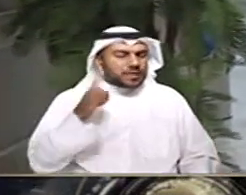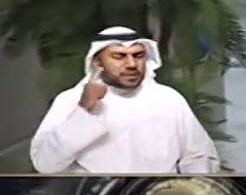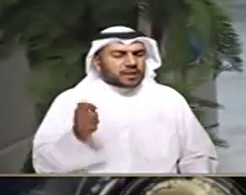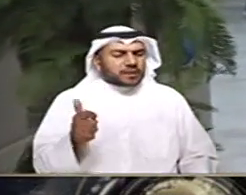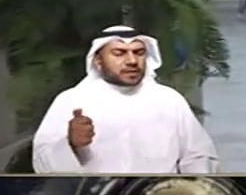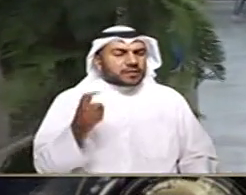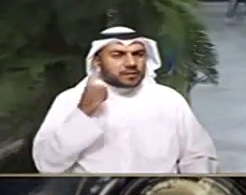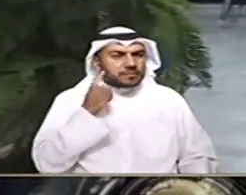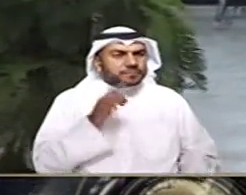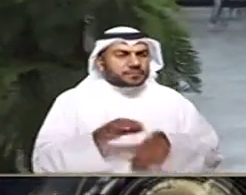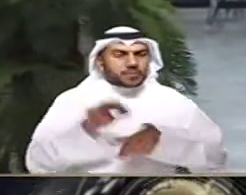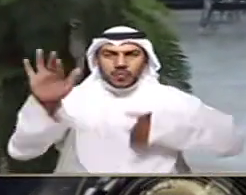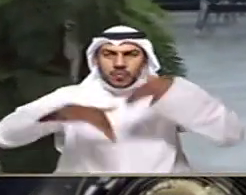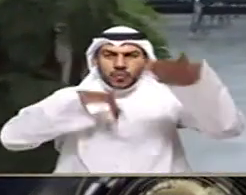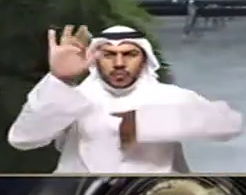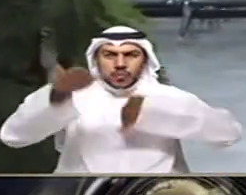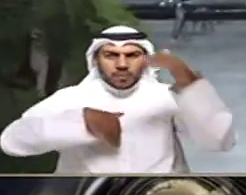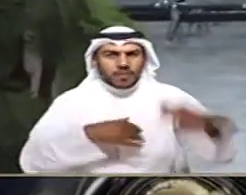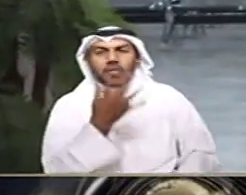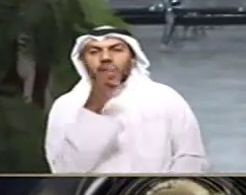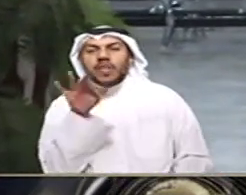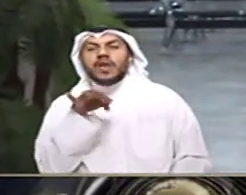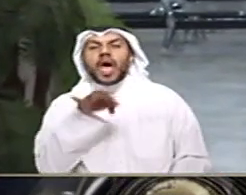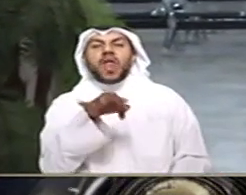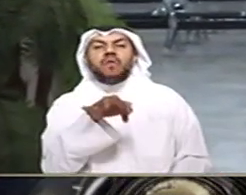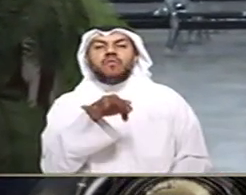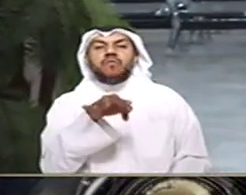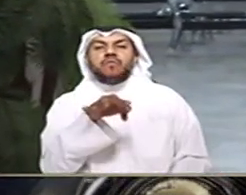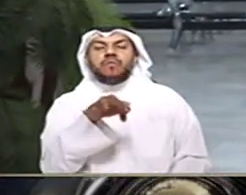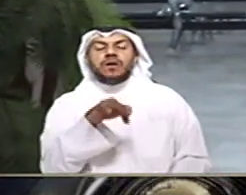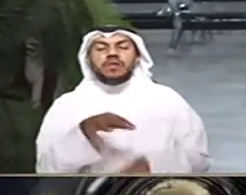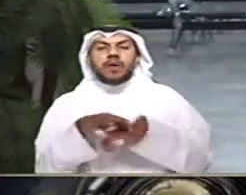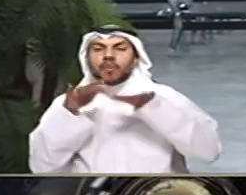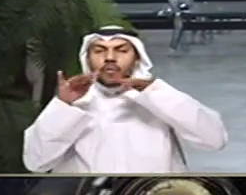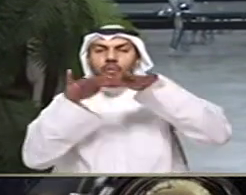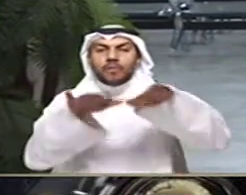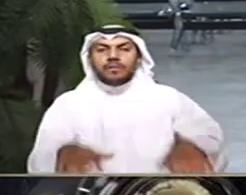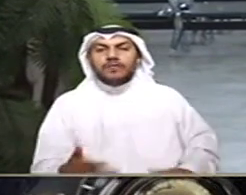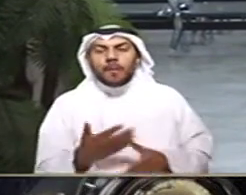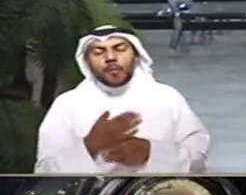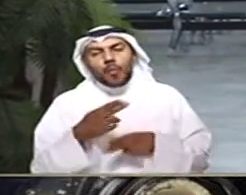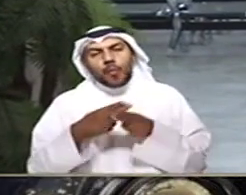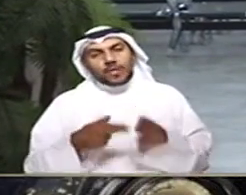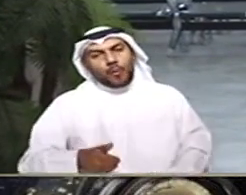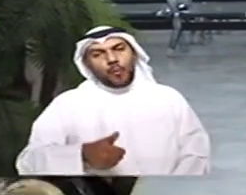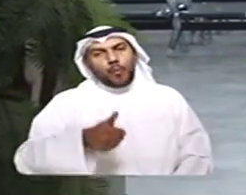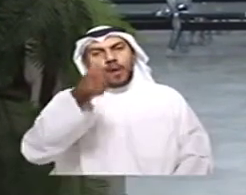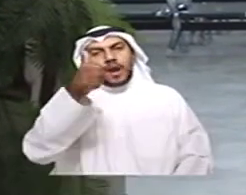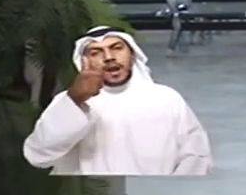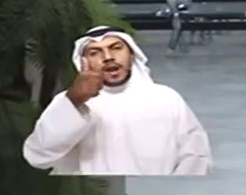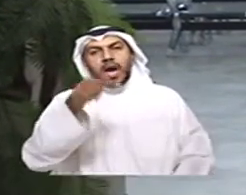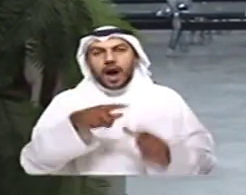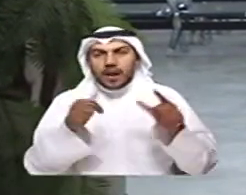بكونه الأول والأكبر من نوعه في منطقة الخليج العربي من حيث الطاقة الاستيعابية، وكونه